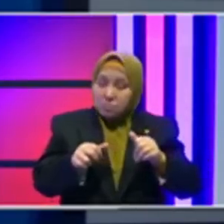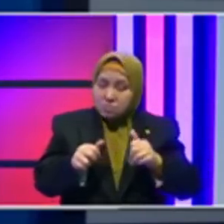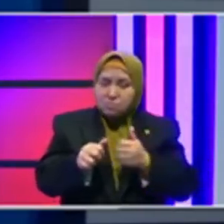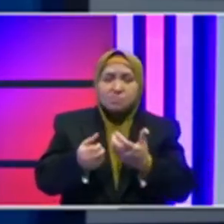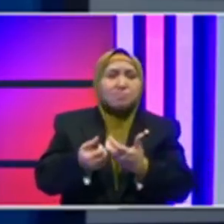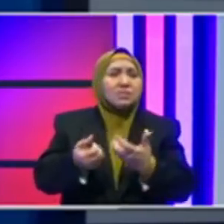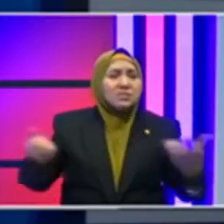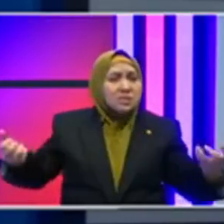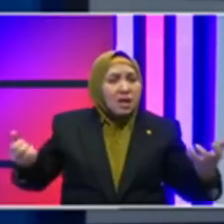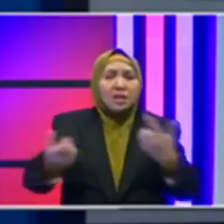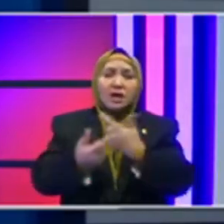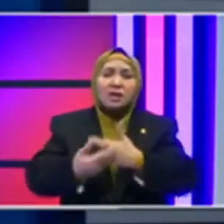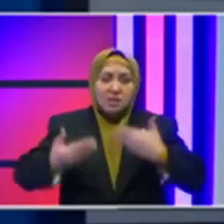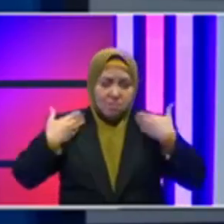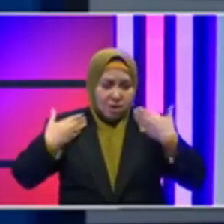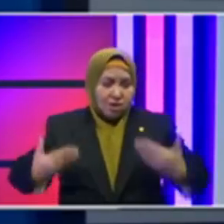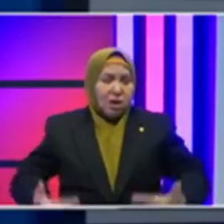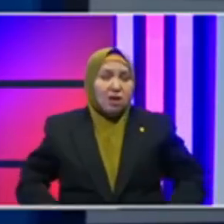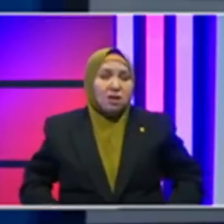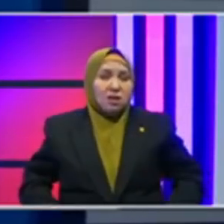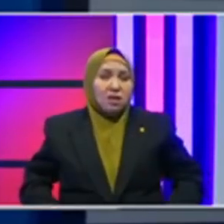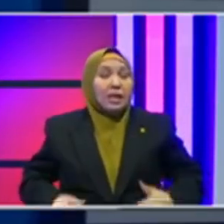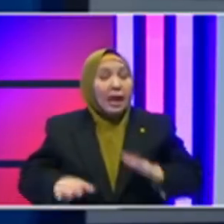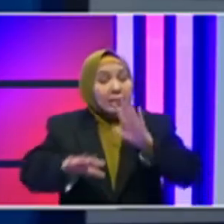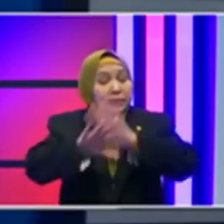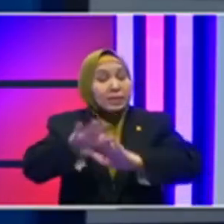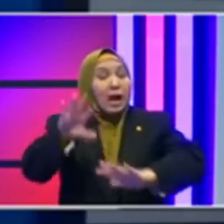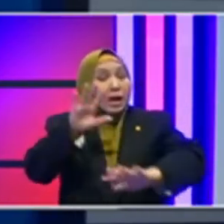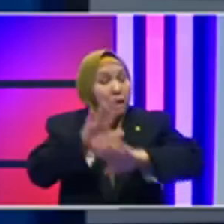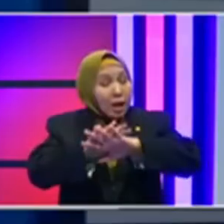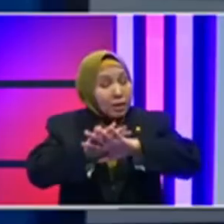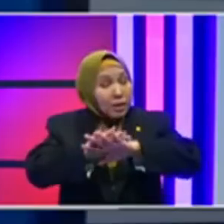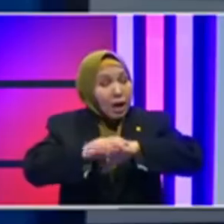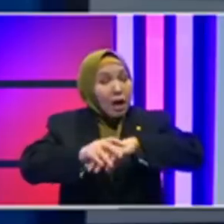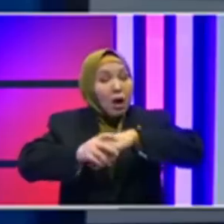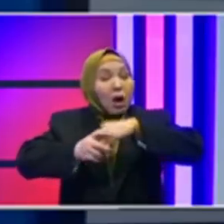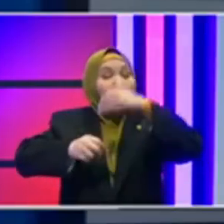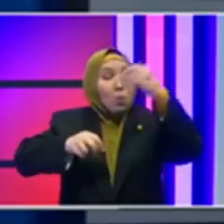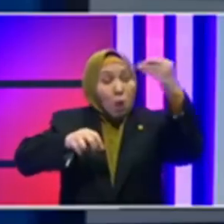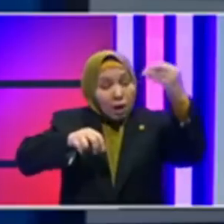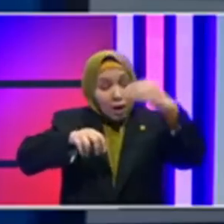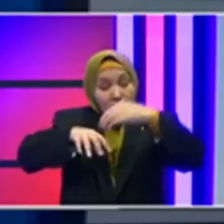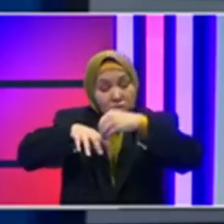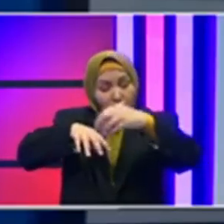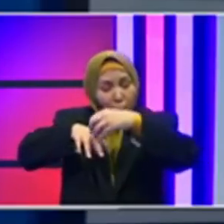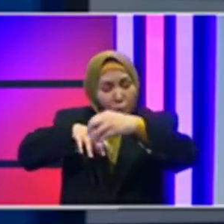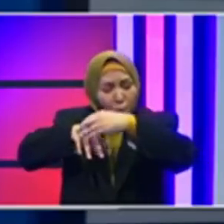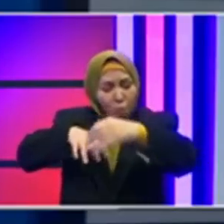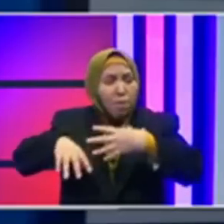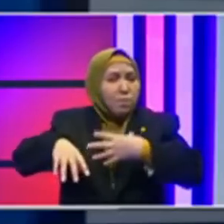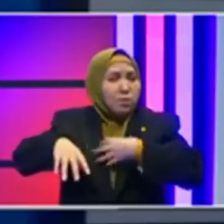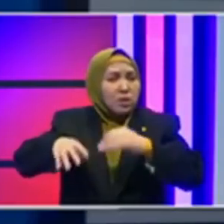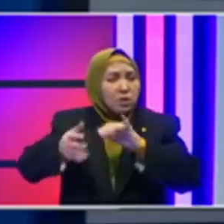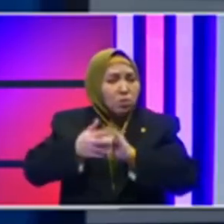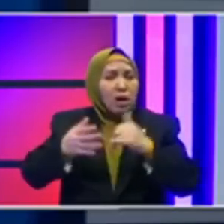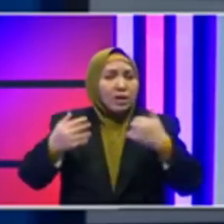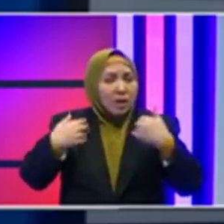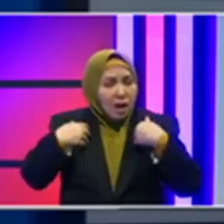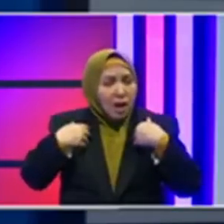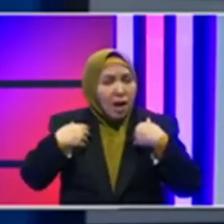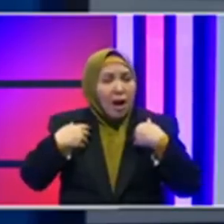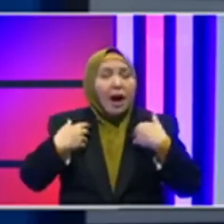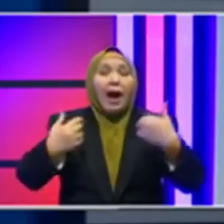Musa sedangkan tangan yang mengeluarkan cahaya putih yang sempurna itu adalah mukjizat yang